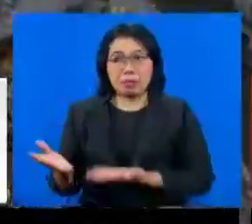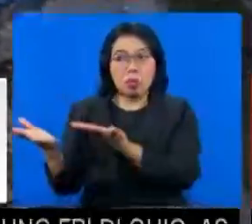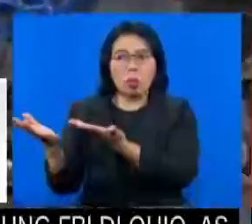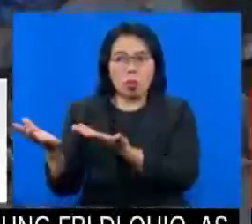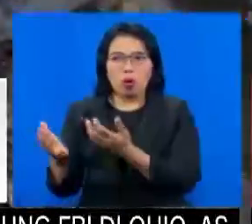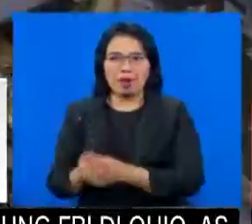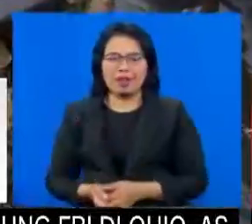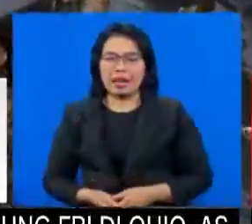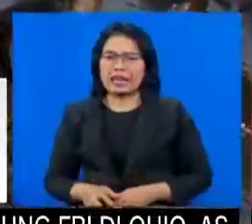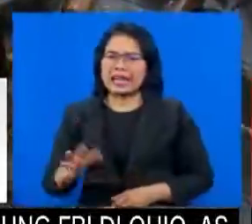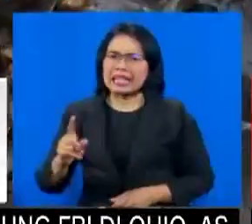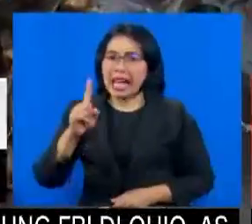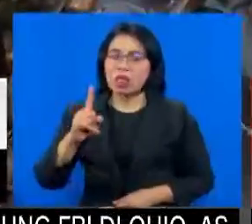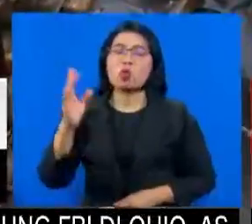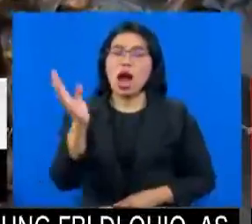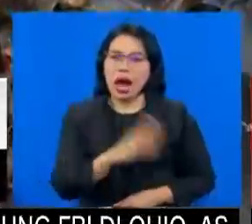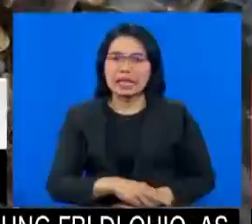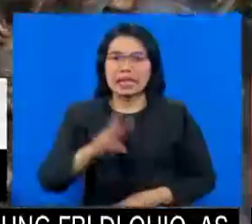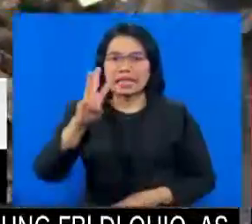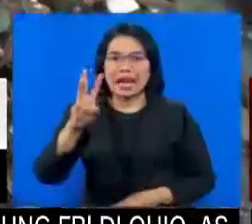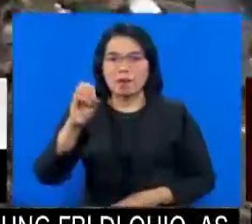hingga 30 kg kerang hijau.